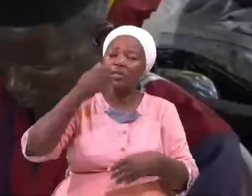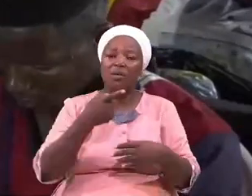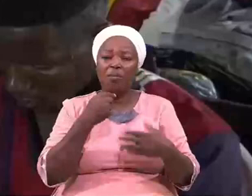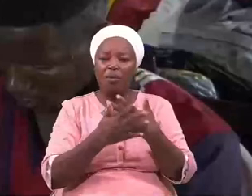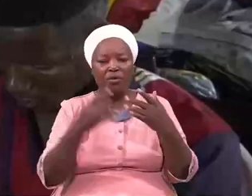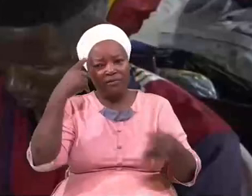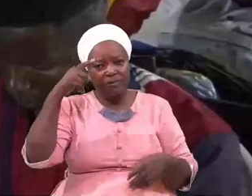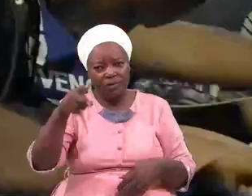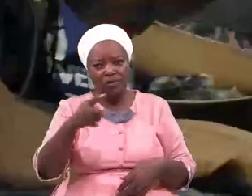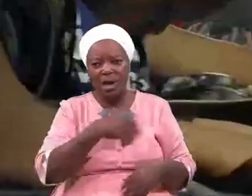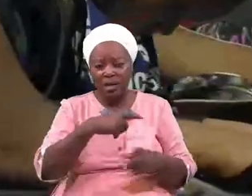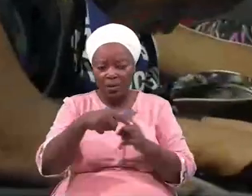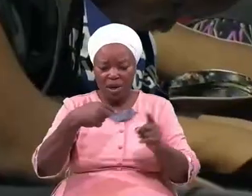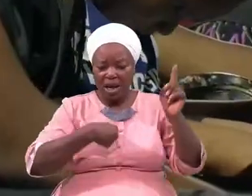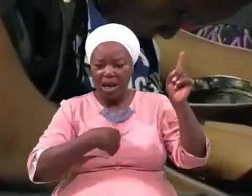pour vous.